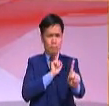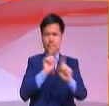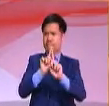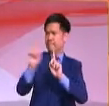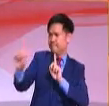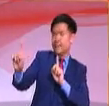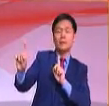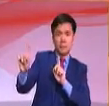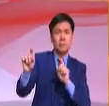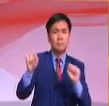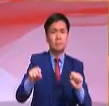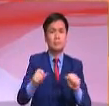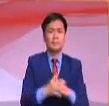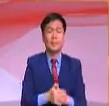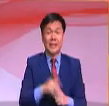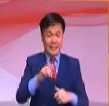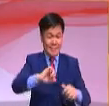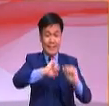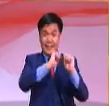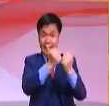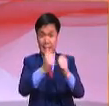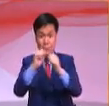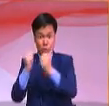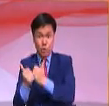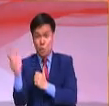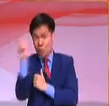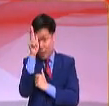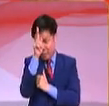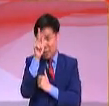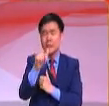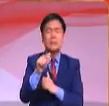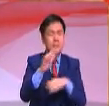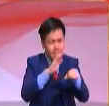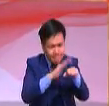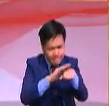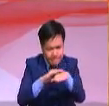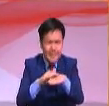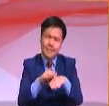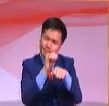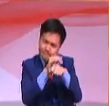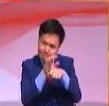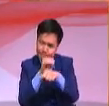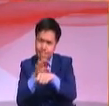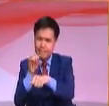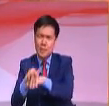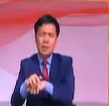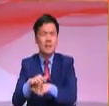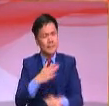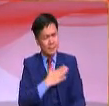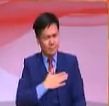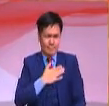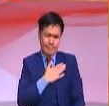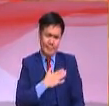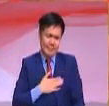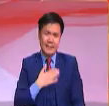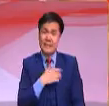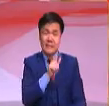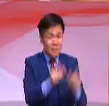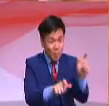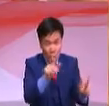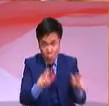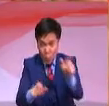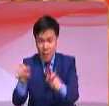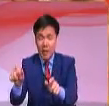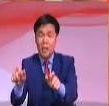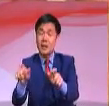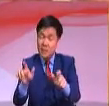Di samping tu, macam saya nak kata tadi, agensi-agensi yang terlibat kat sini, tolong ingatkan kita lagi. Tolong ingatkan semua peserta-peserta